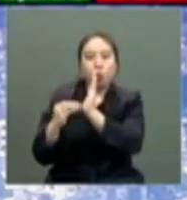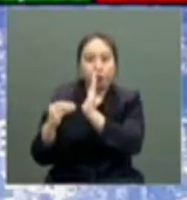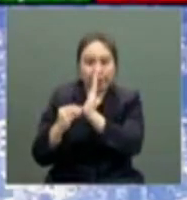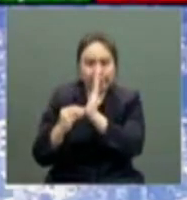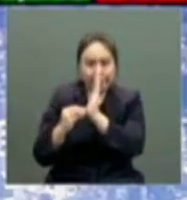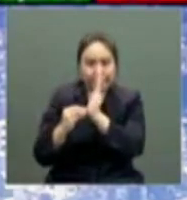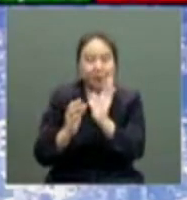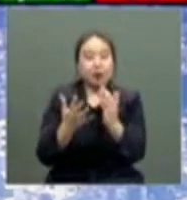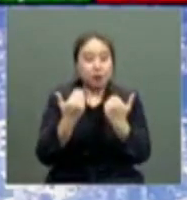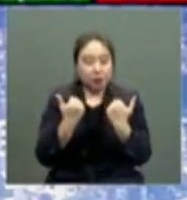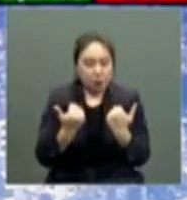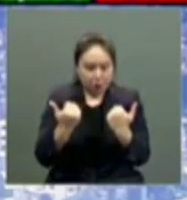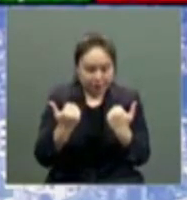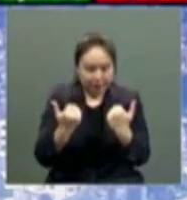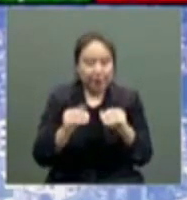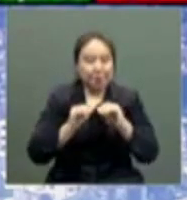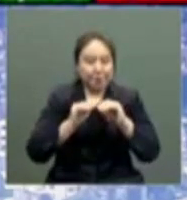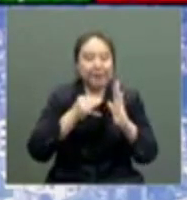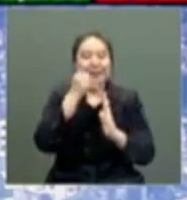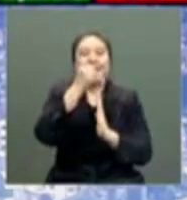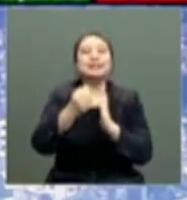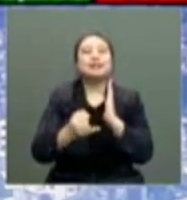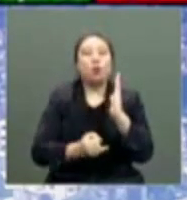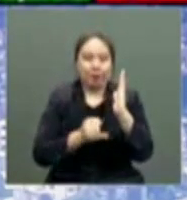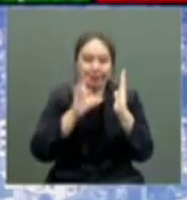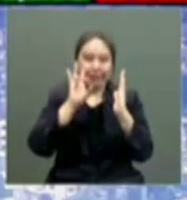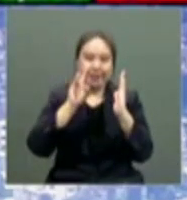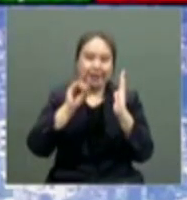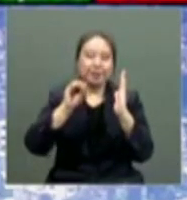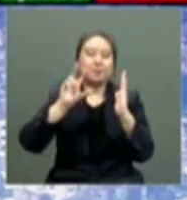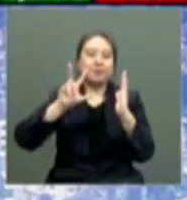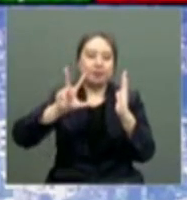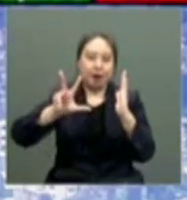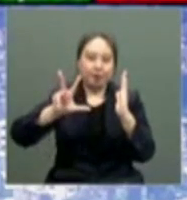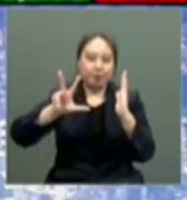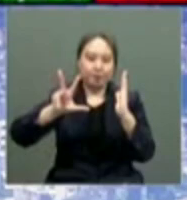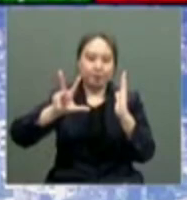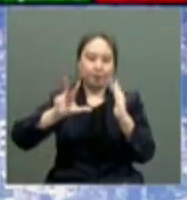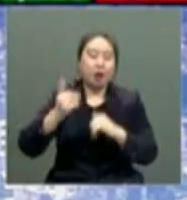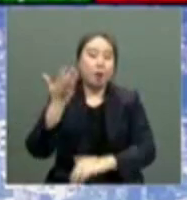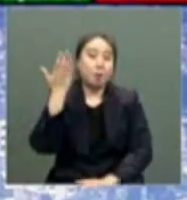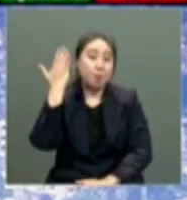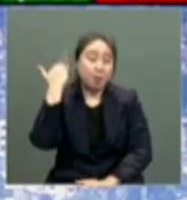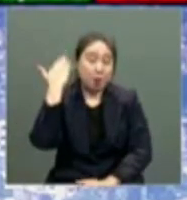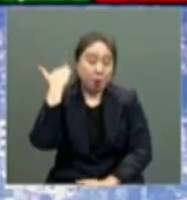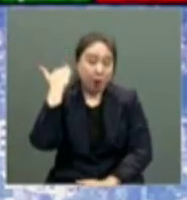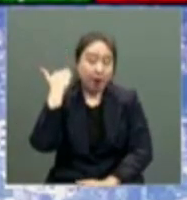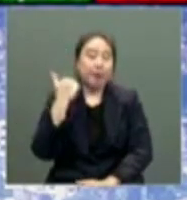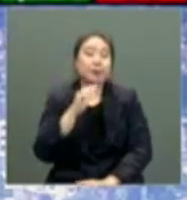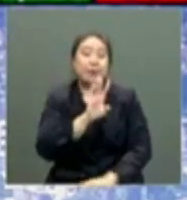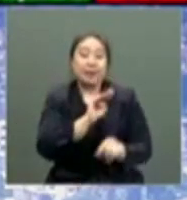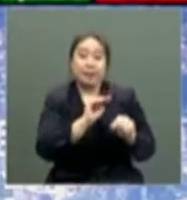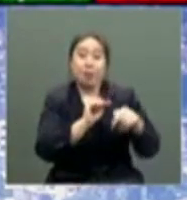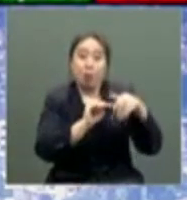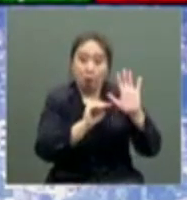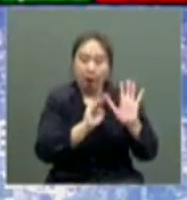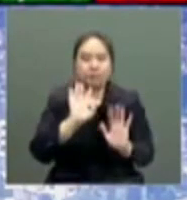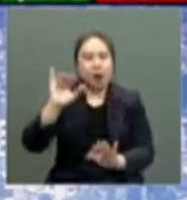จังหวัดบวกกับกทมครับตอนนี้ล่าสุดนี้คือ73จังหวัดละกันนะพูดง่าย 73จังหวัดเมื่อวานนี้ผมไป 40กว่าผมก็ได้รับโทรศัพท์มาเพิ่มเลยว่าจังหวัดไหนบ้างแล้วยังไงเหรอทำไมไม่นั้น